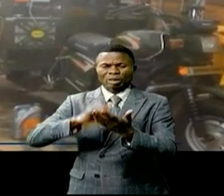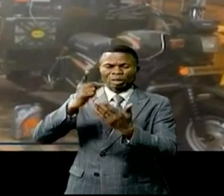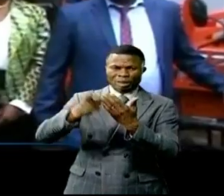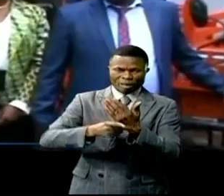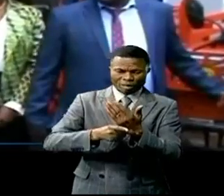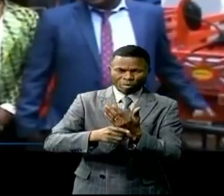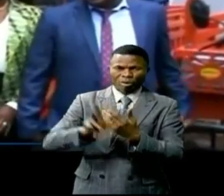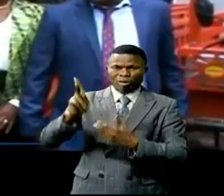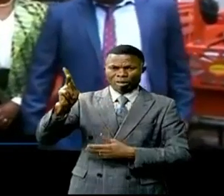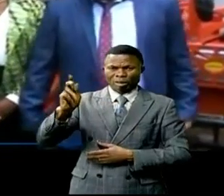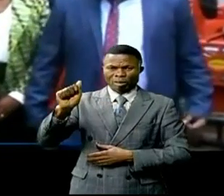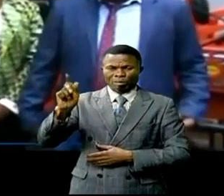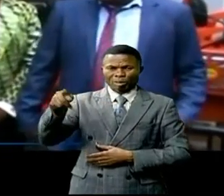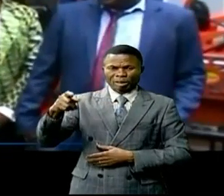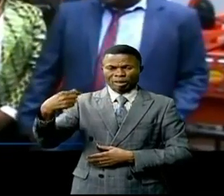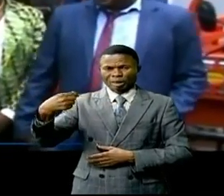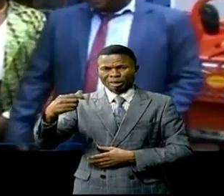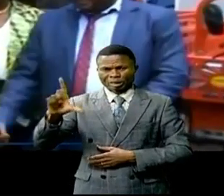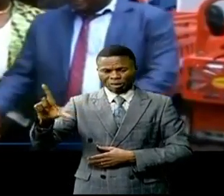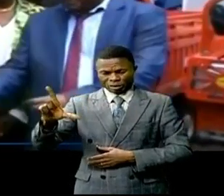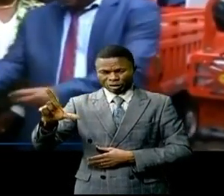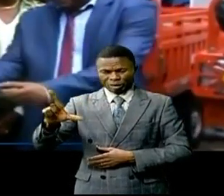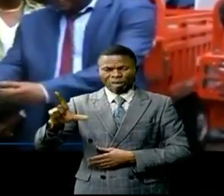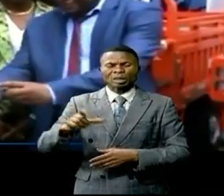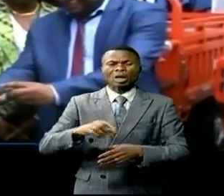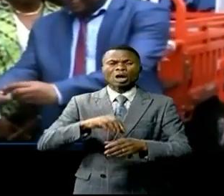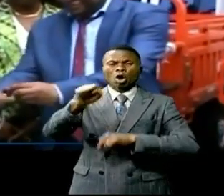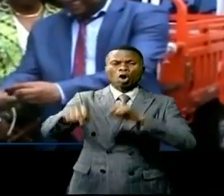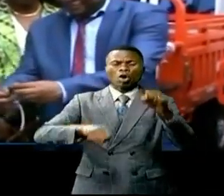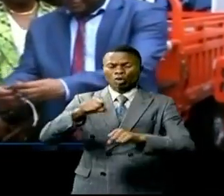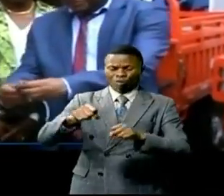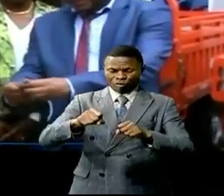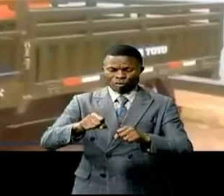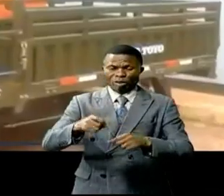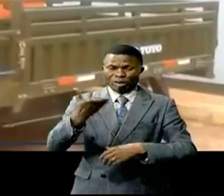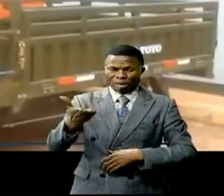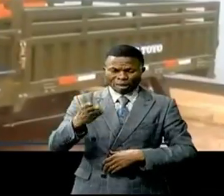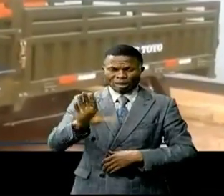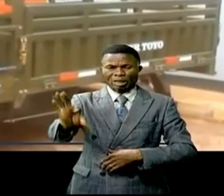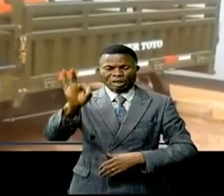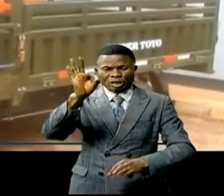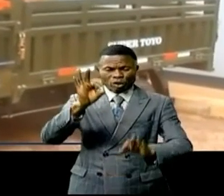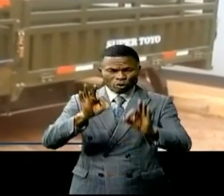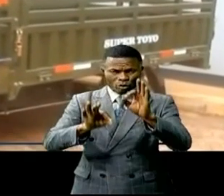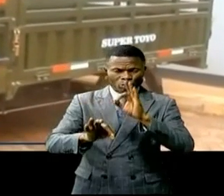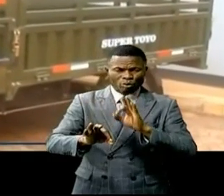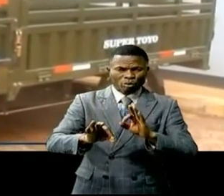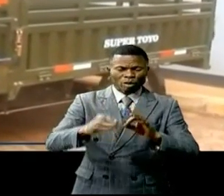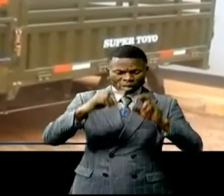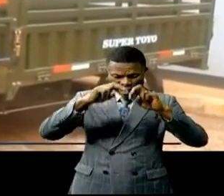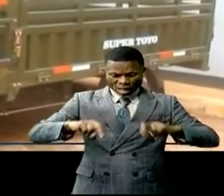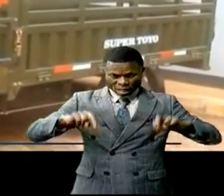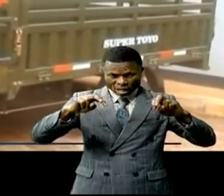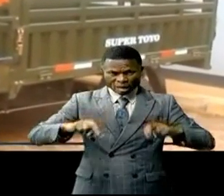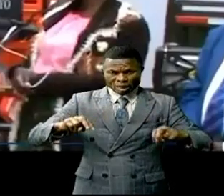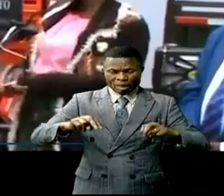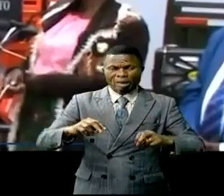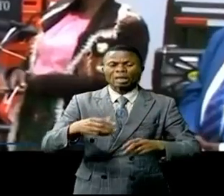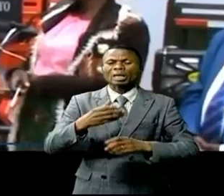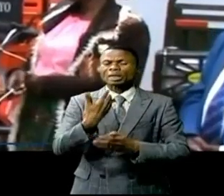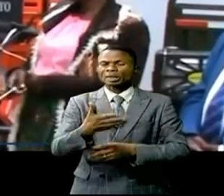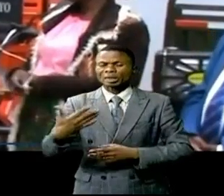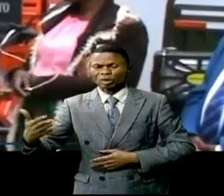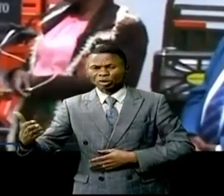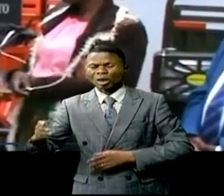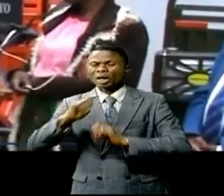Bécagel. L'acquisition de ces tricycles est au profit des bénéficiaires sélectionnés à l'issue des analyses des offres dans le cadre